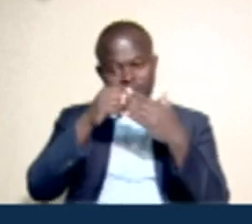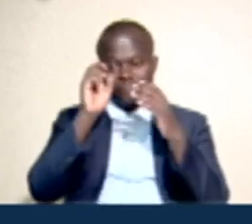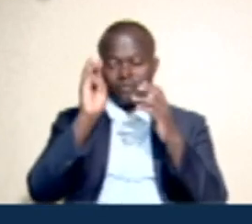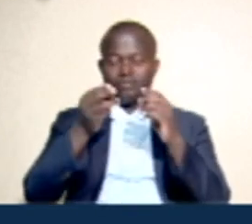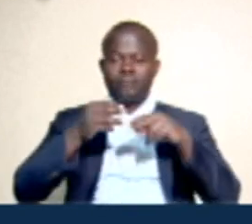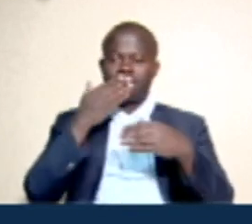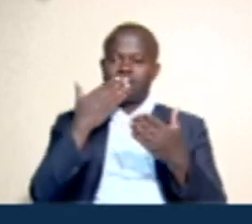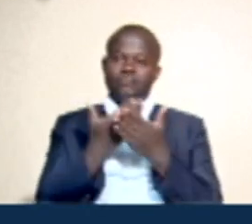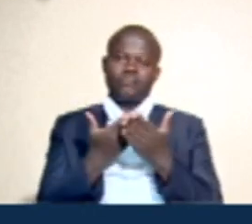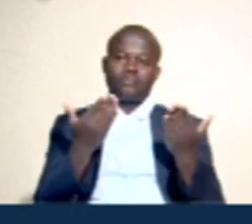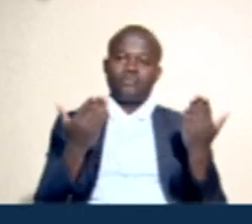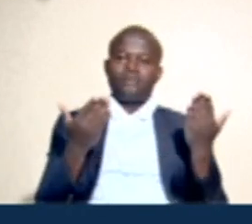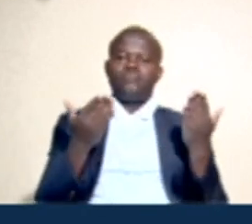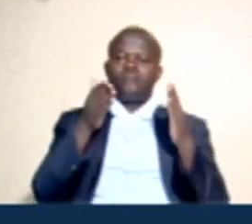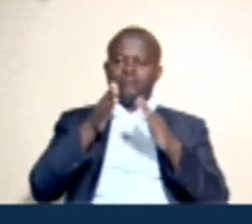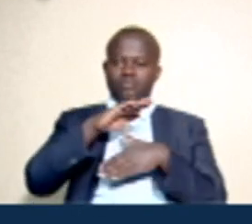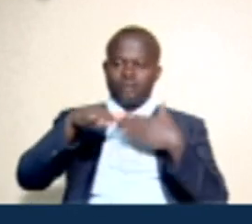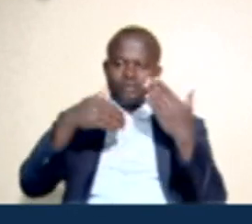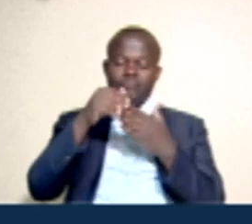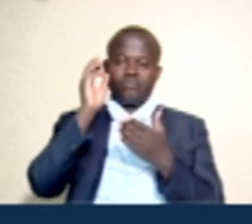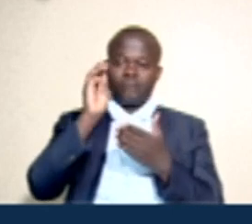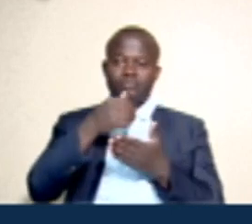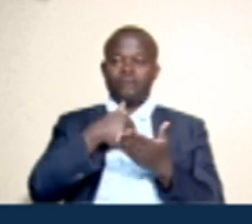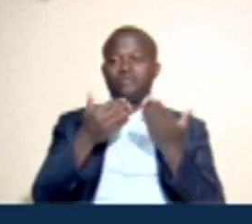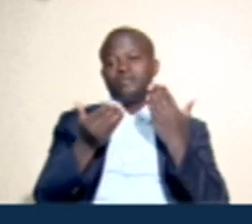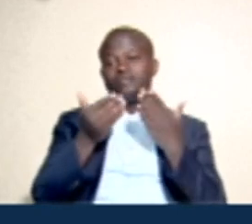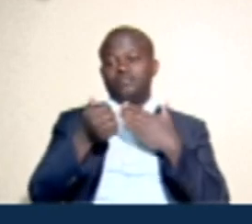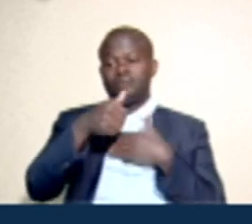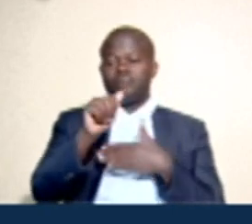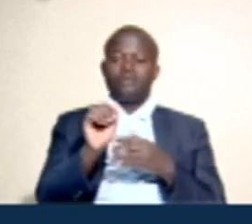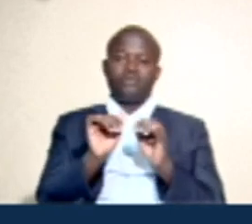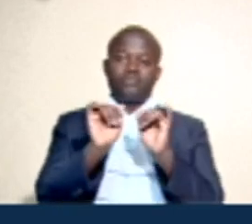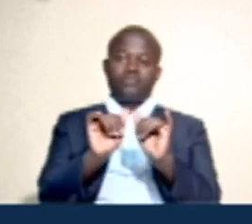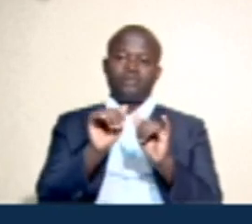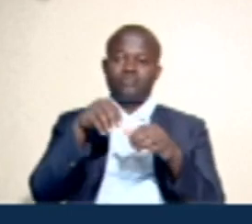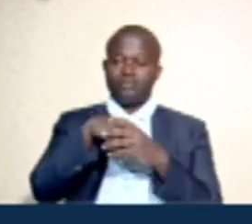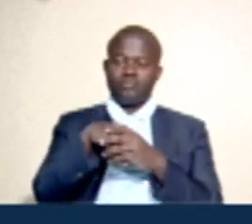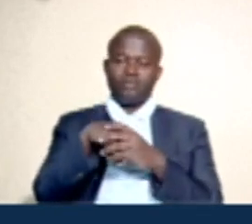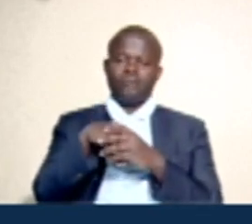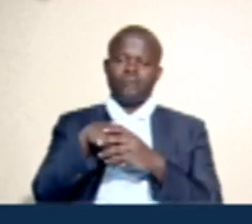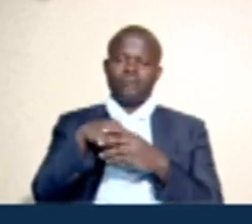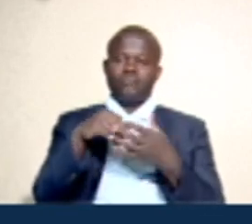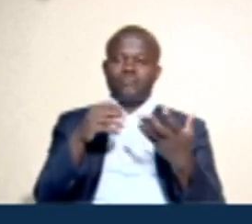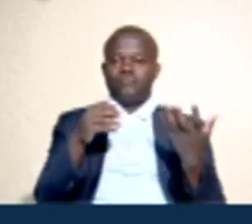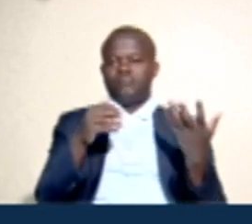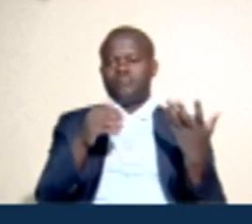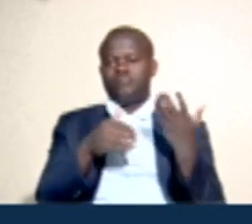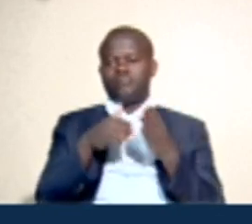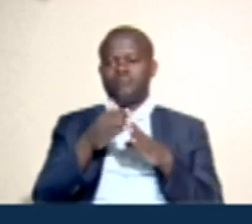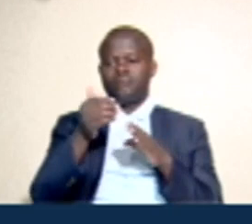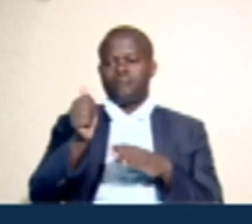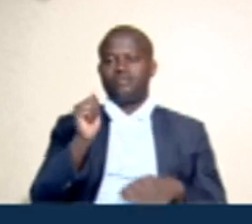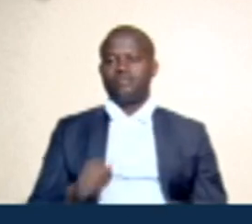neza, umuntu wese azajya agira nibara nawe icyo asabura kuri ya nyubako